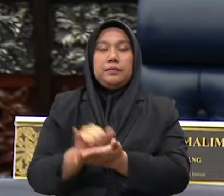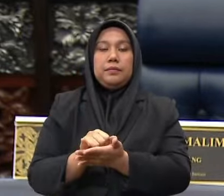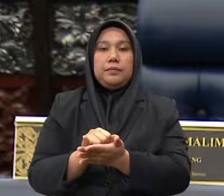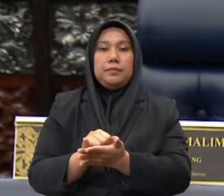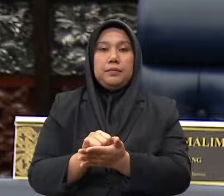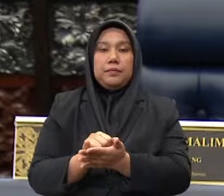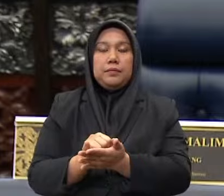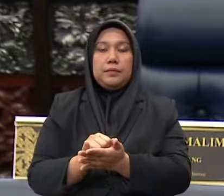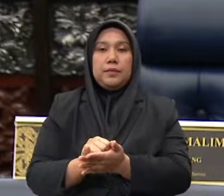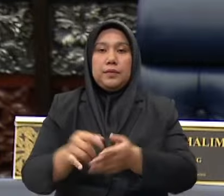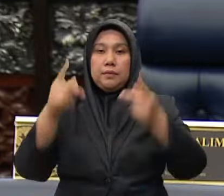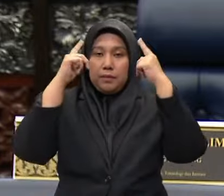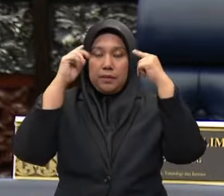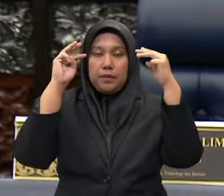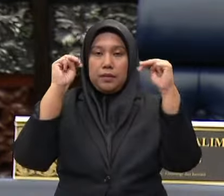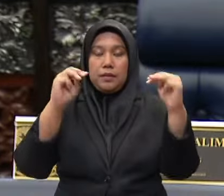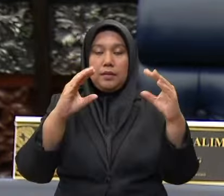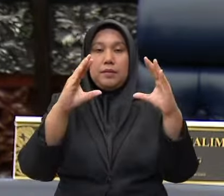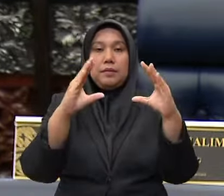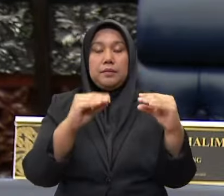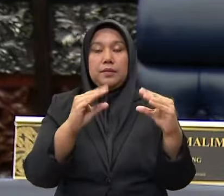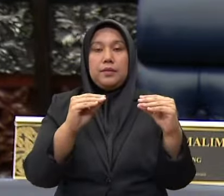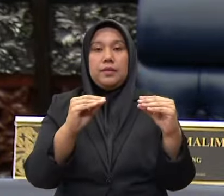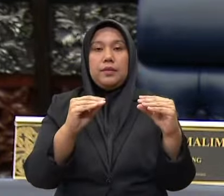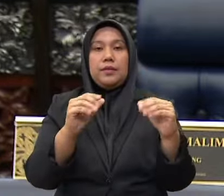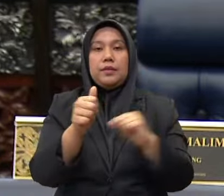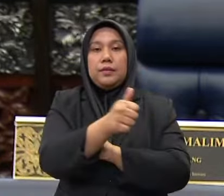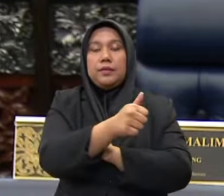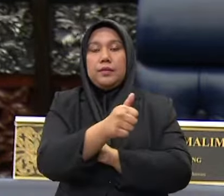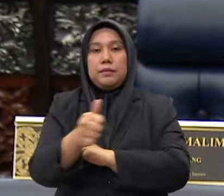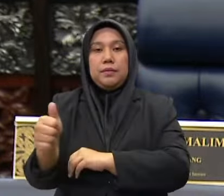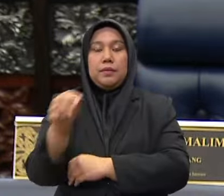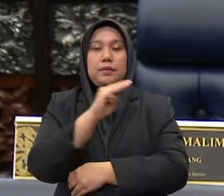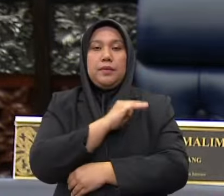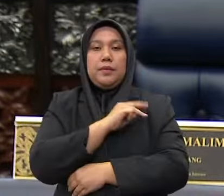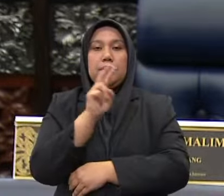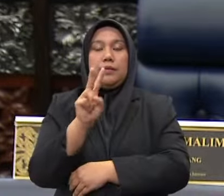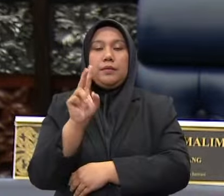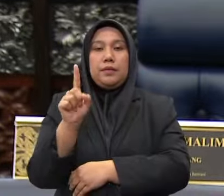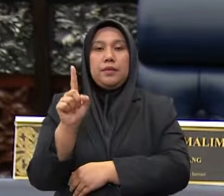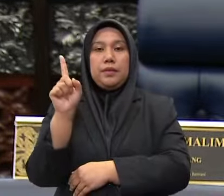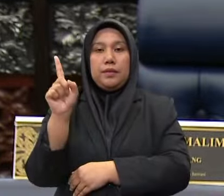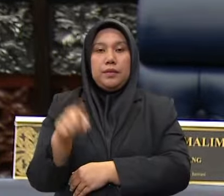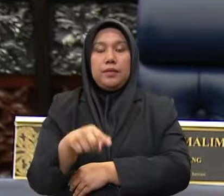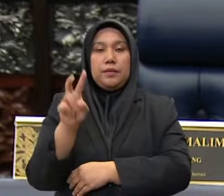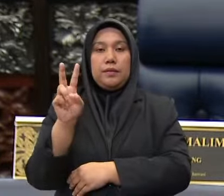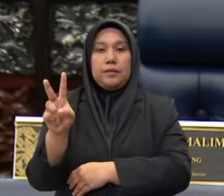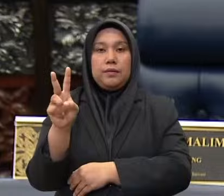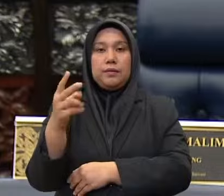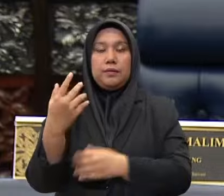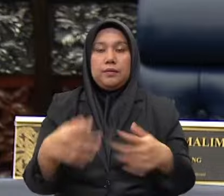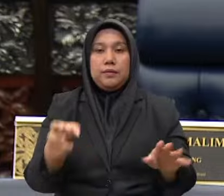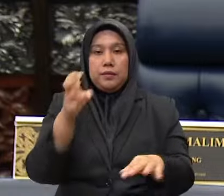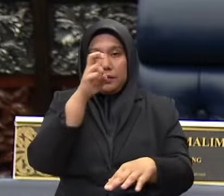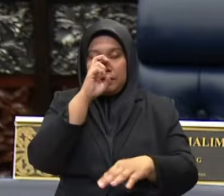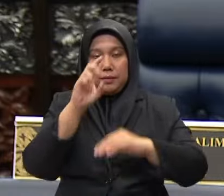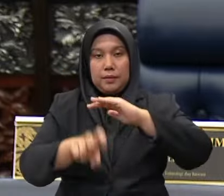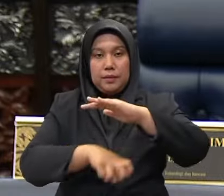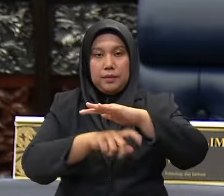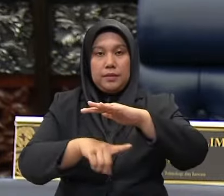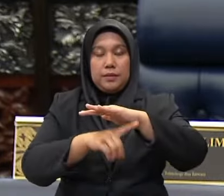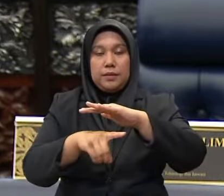berhormat menteri semasa mesyuarat jemaah menteri pada 21 Februari 2024 telah menegaskan bahawa dasar sedia